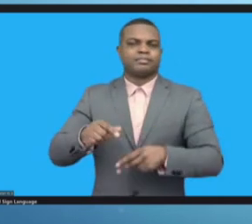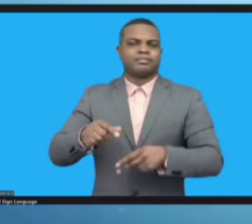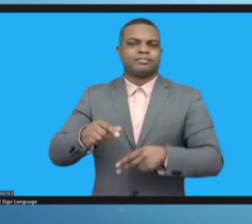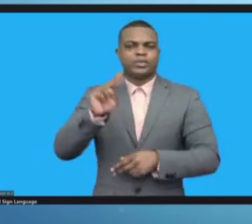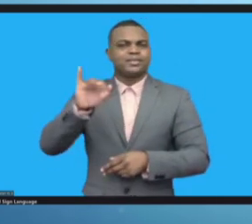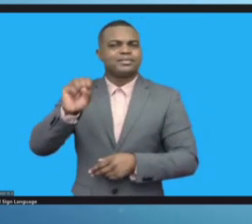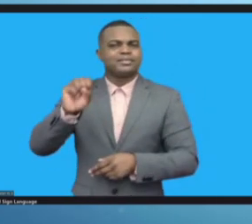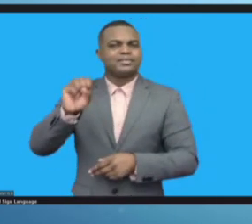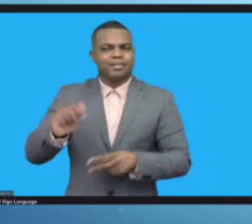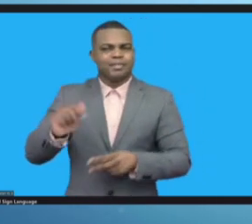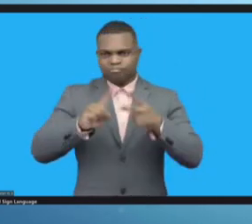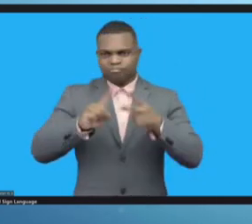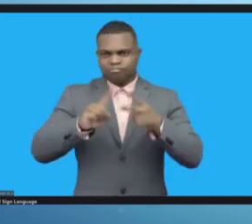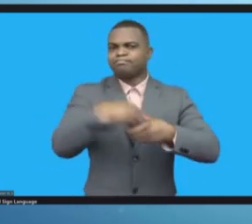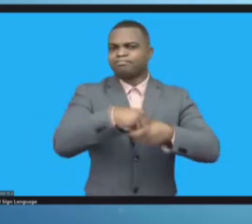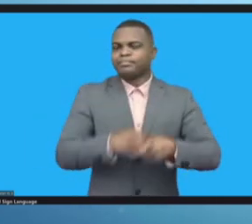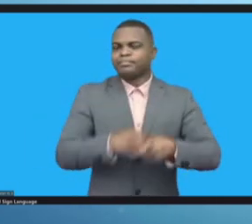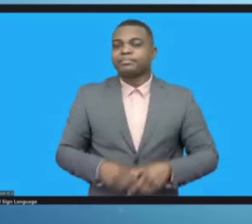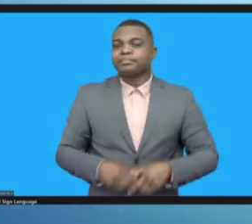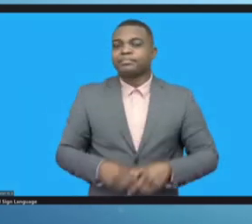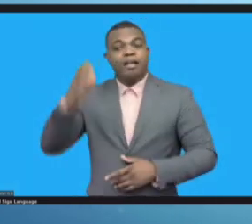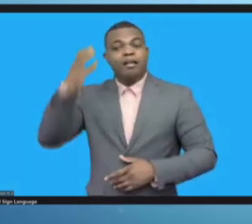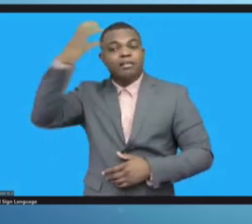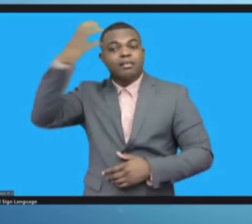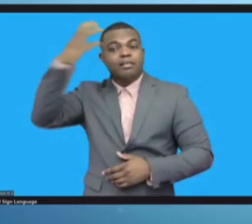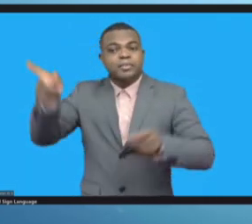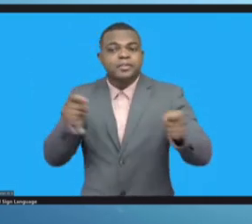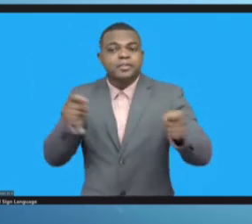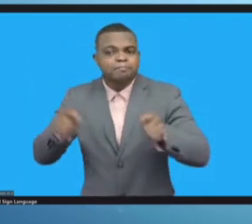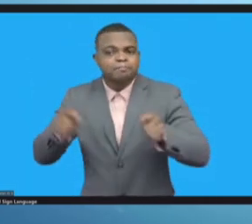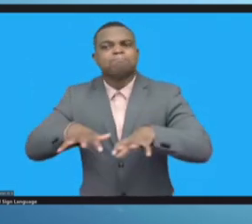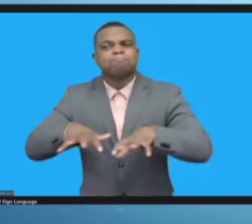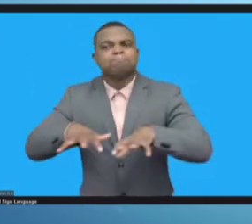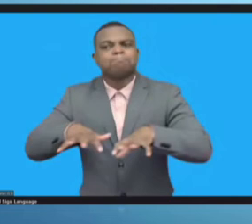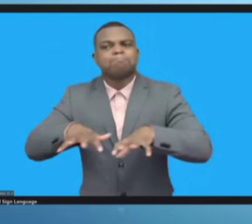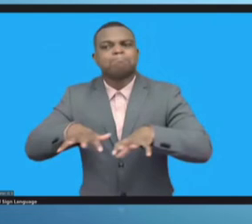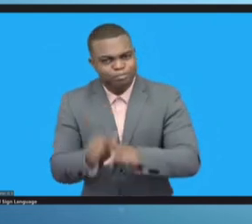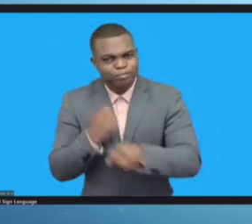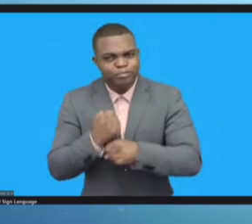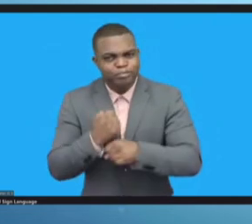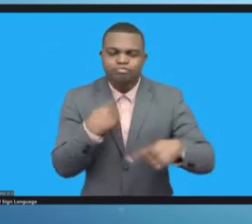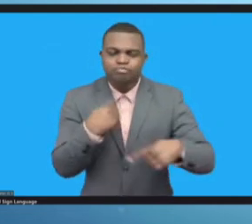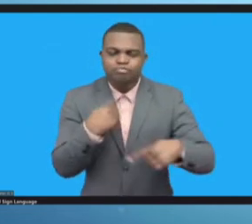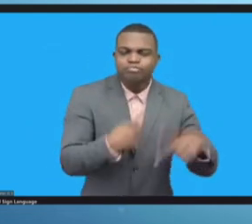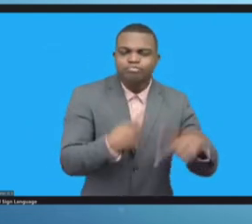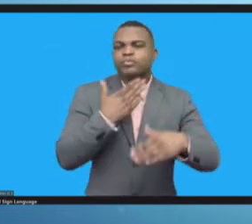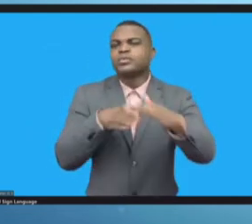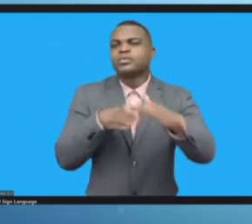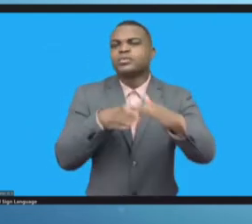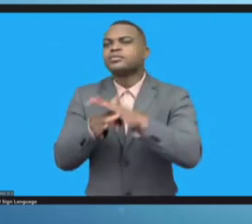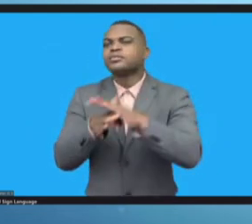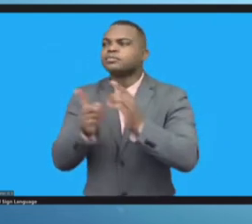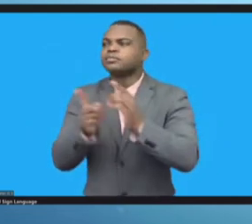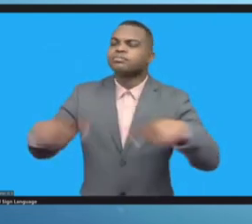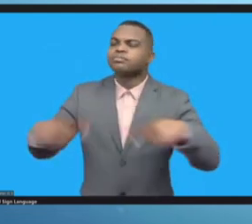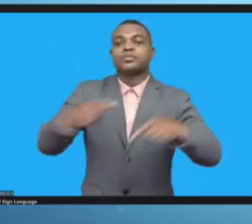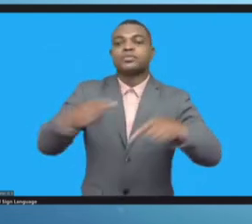démocratiser l'accès aux services sociaux et ainsi encourager l'inclusion sociale. Au Rwanda, la plateforme